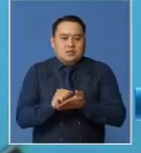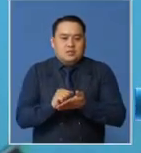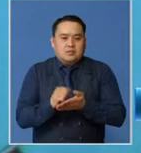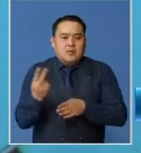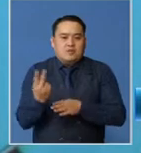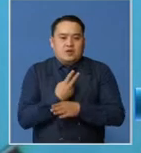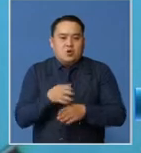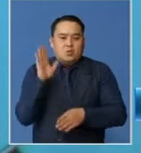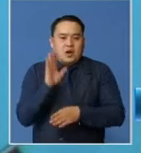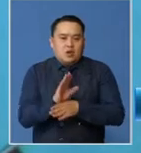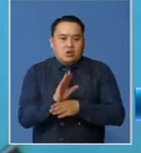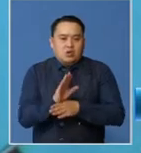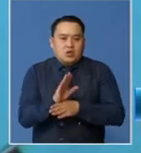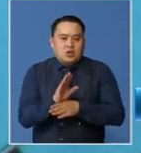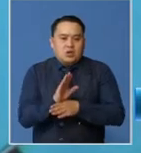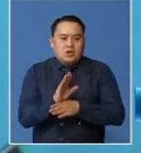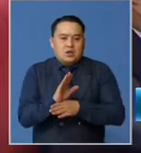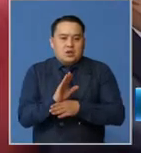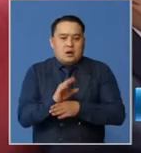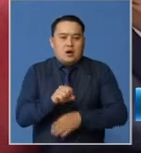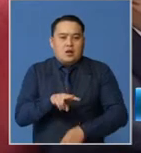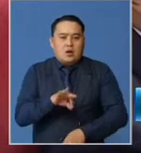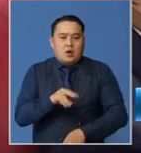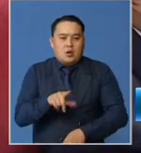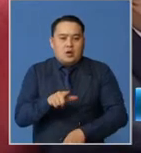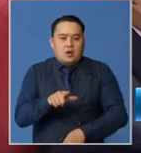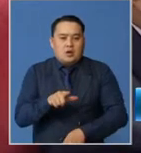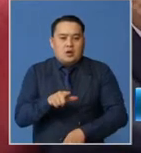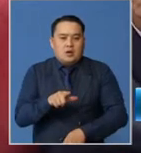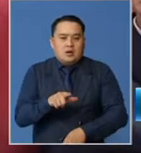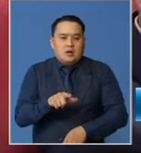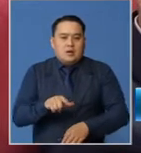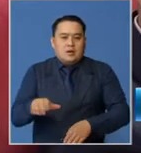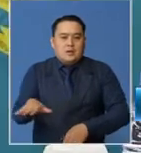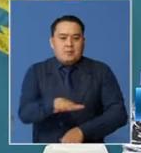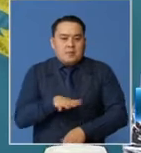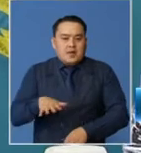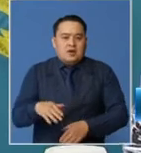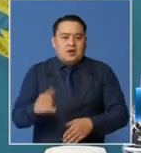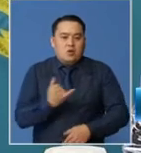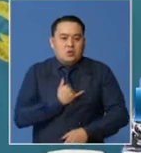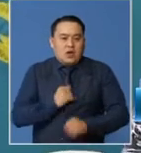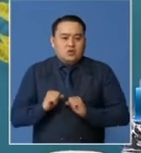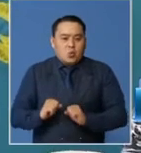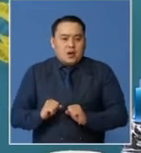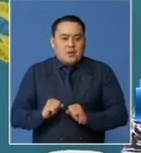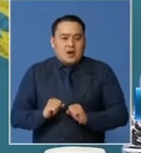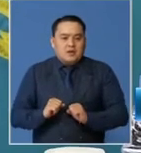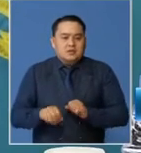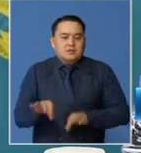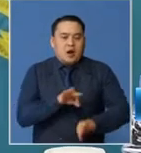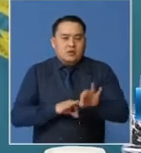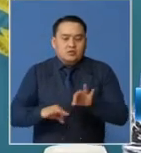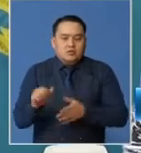второму поручению, Аскар Узакбаевич, по Алаколю, по переукреплению, у нас уже ПСД с